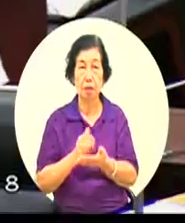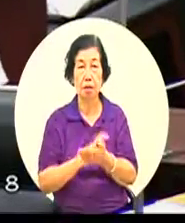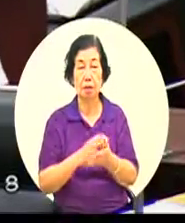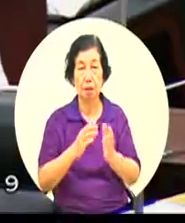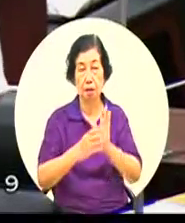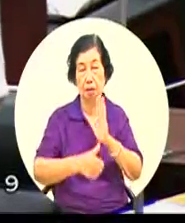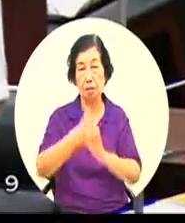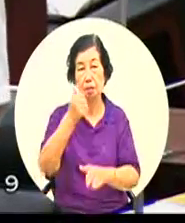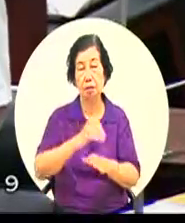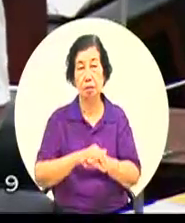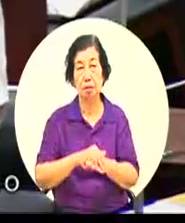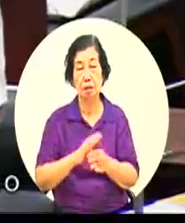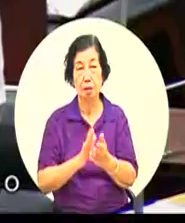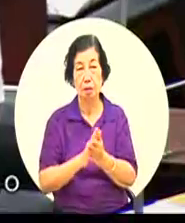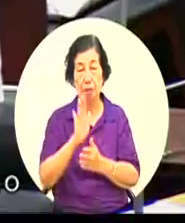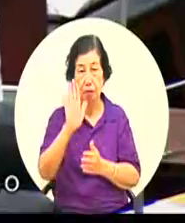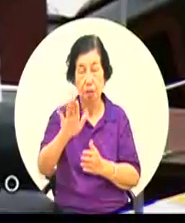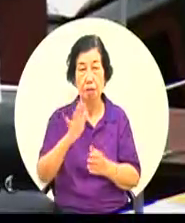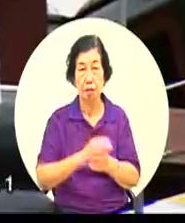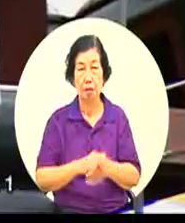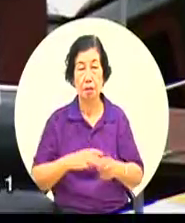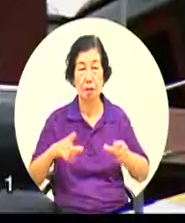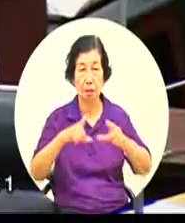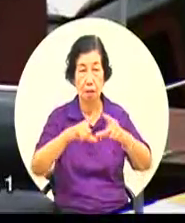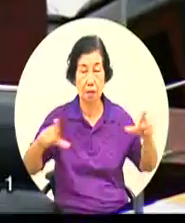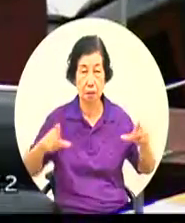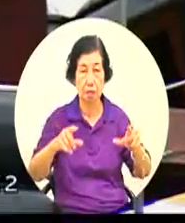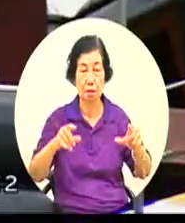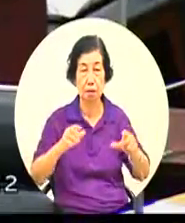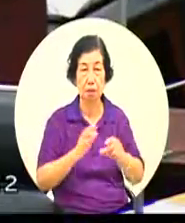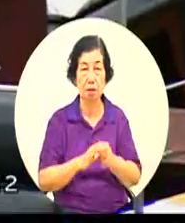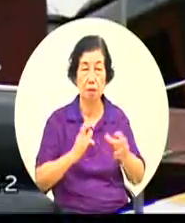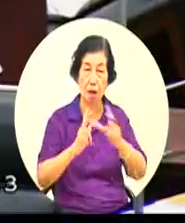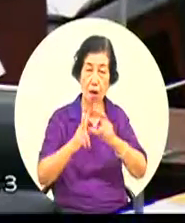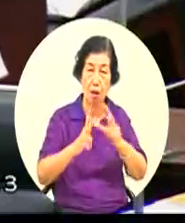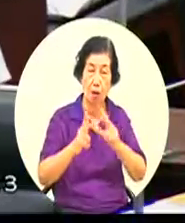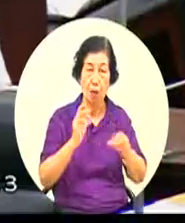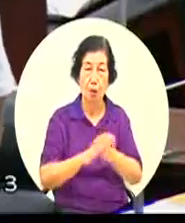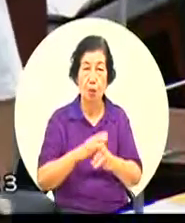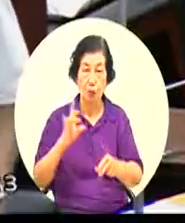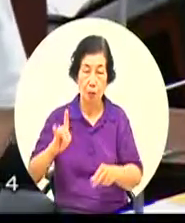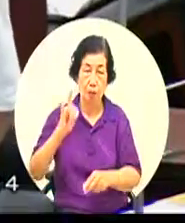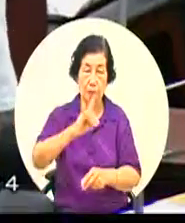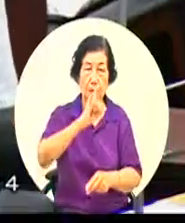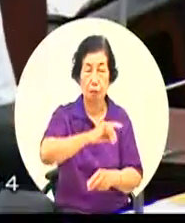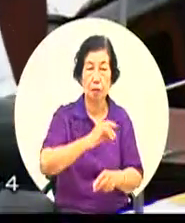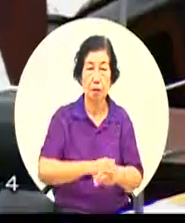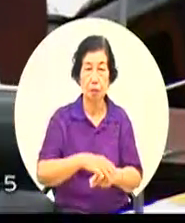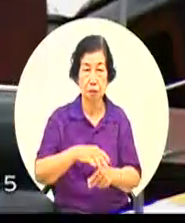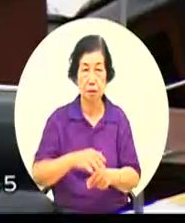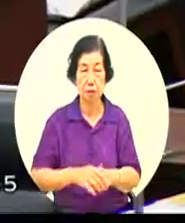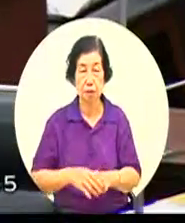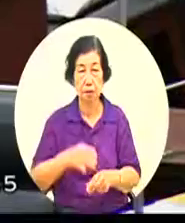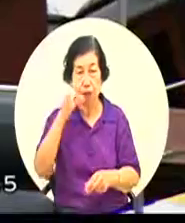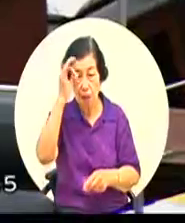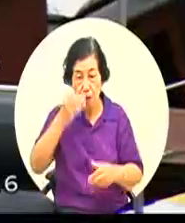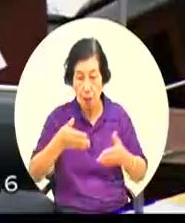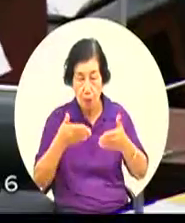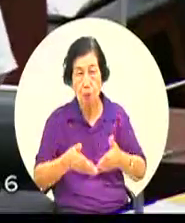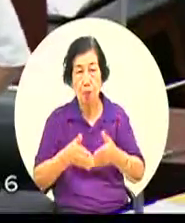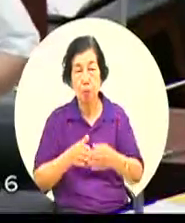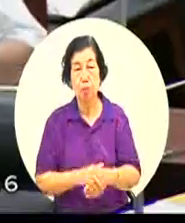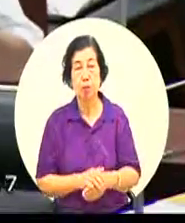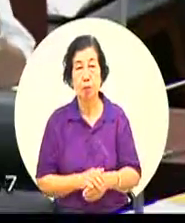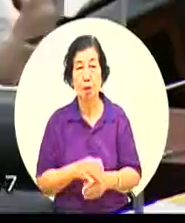啊，甲大武拢吼，小可甲注重者。啊，拄仔恁讲恁有讲派人去啦，其实我有问我的助